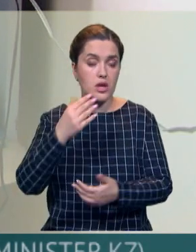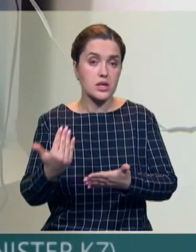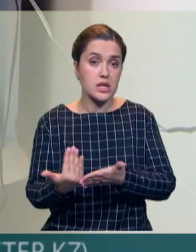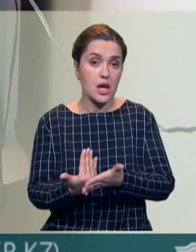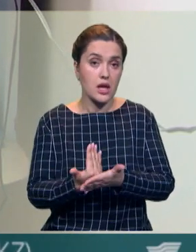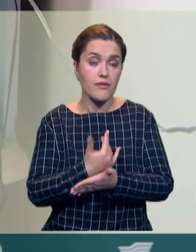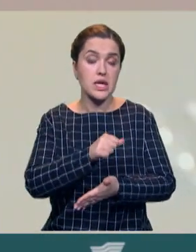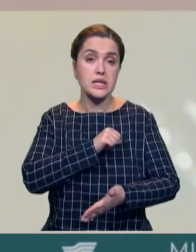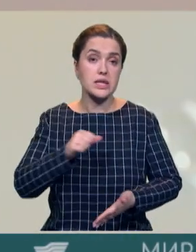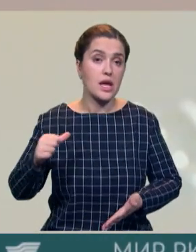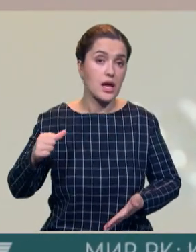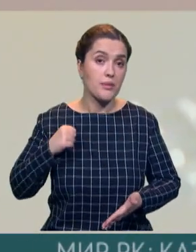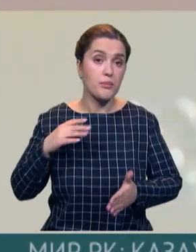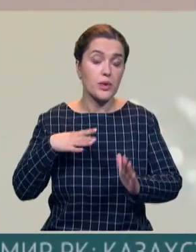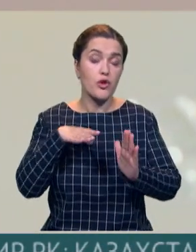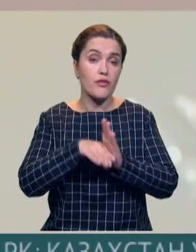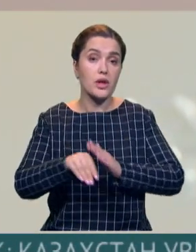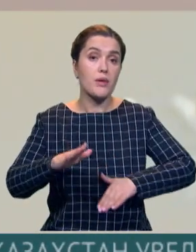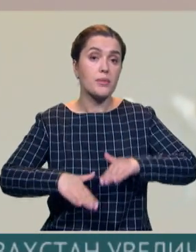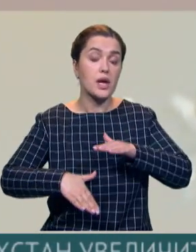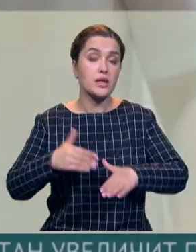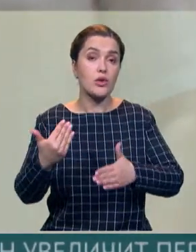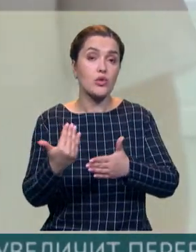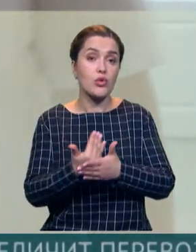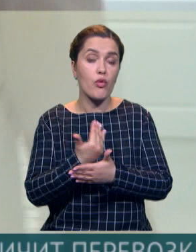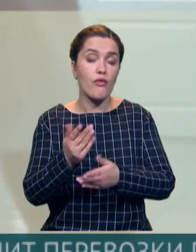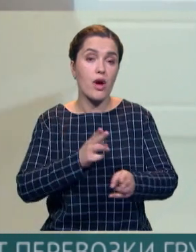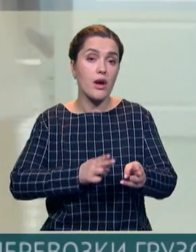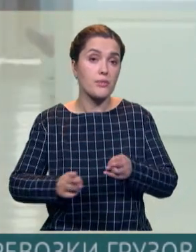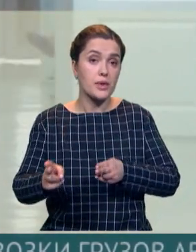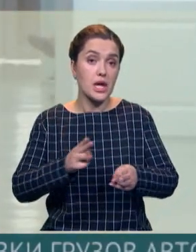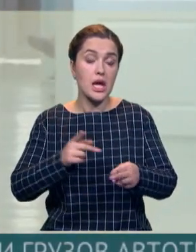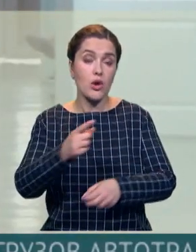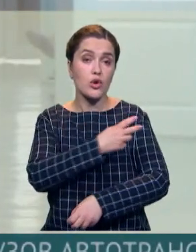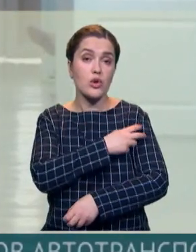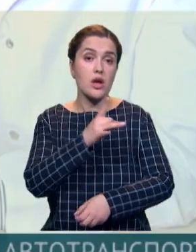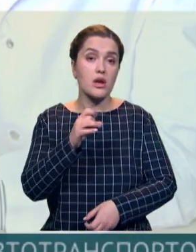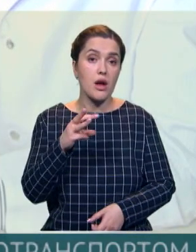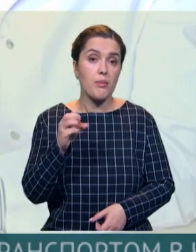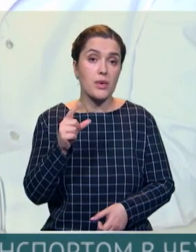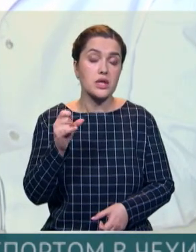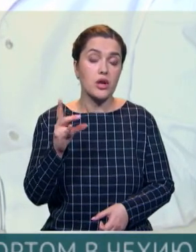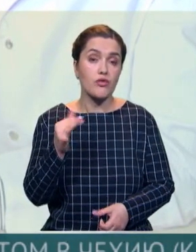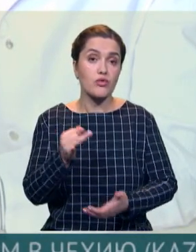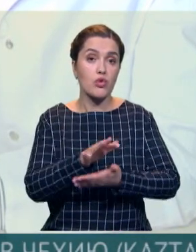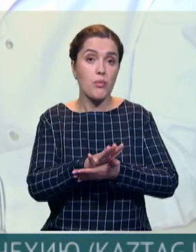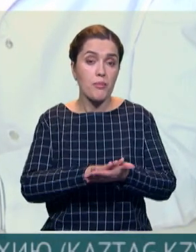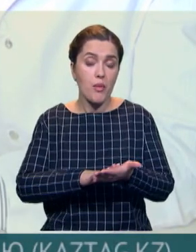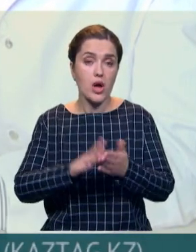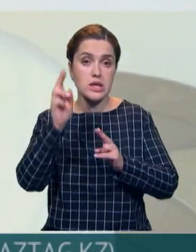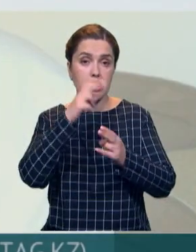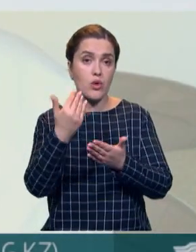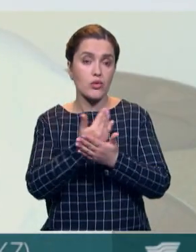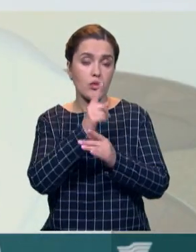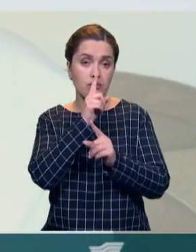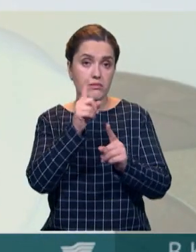и самостоятельно внедрять в практику новые виды операции. Доктор Рамазанов и сейчас продолжает искать инновации.